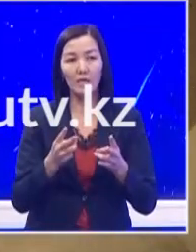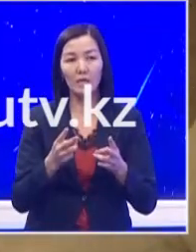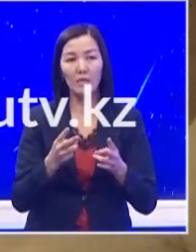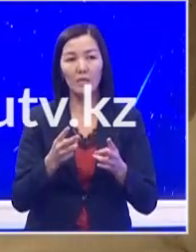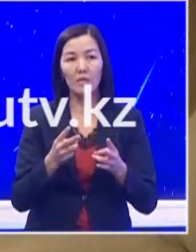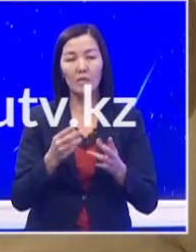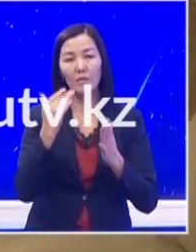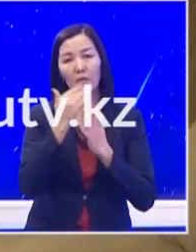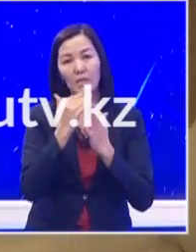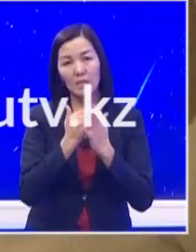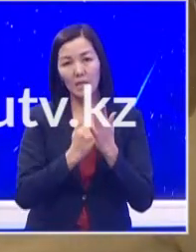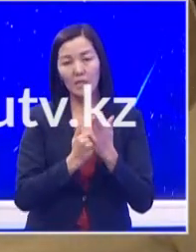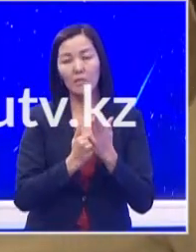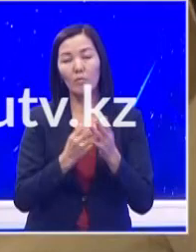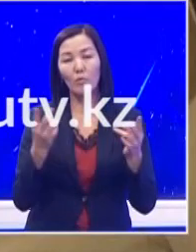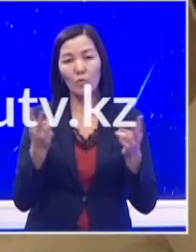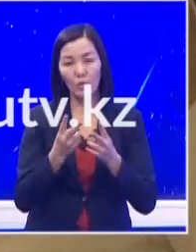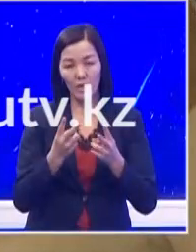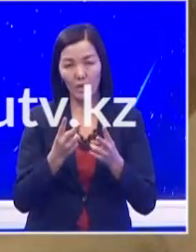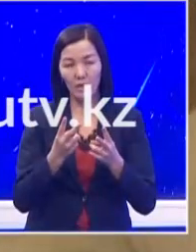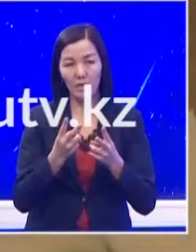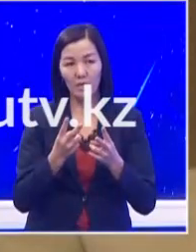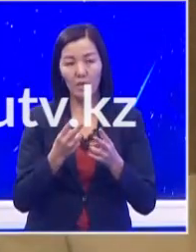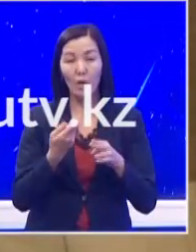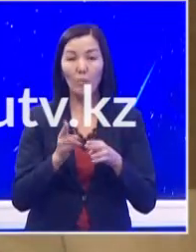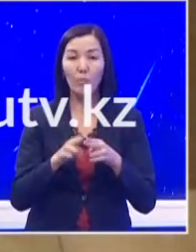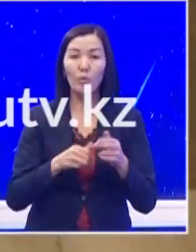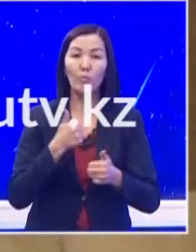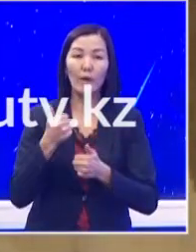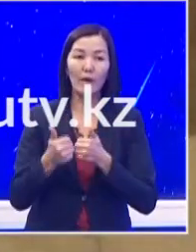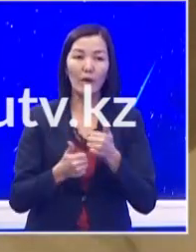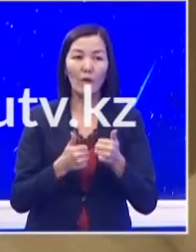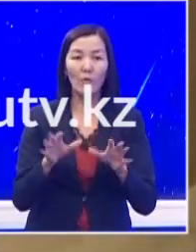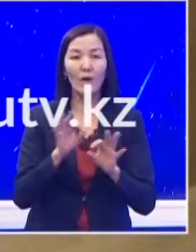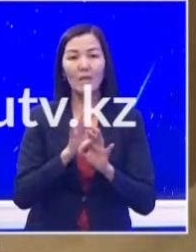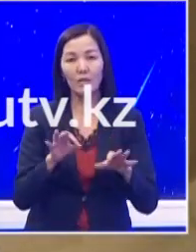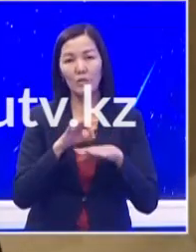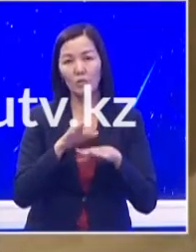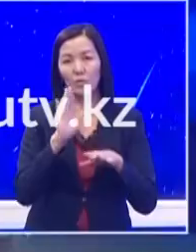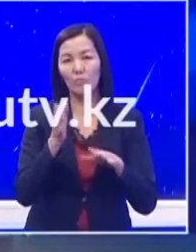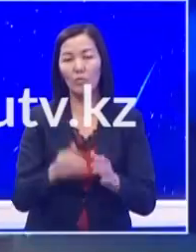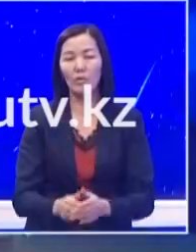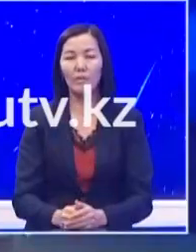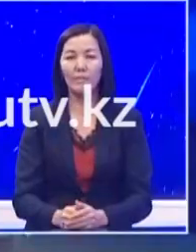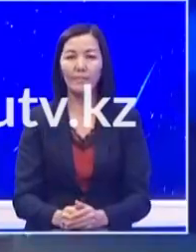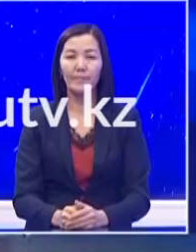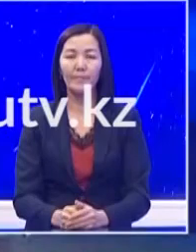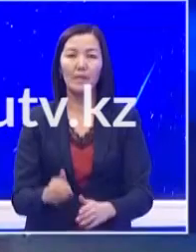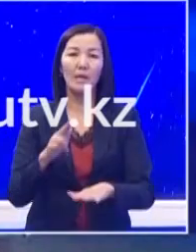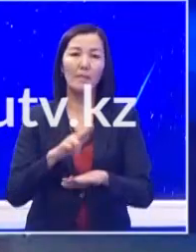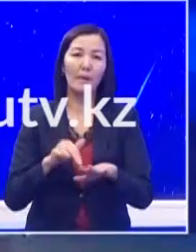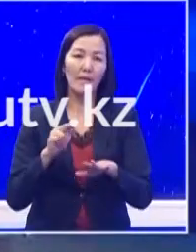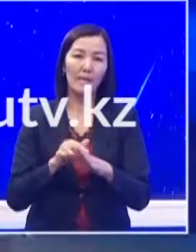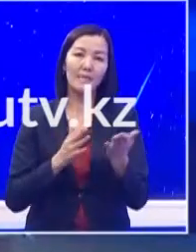Өзінің графиктары болу керек. Сонда бұл байқау өте тамаша болып өтеді.